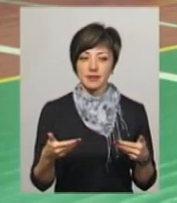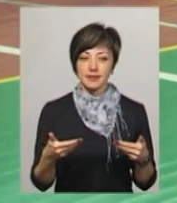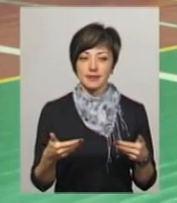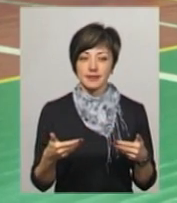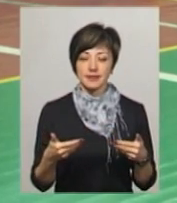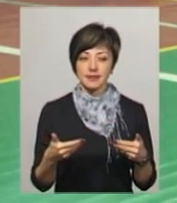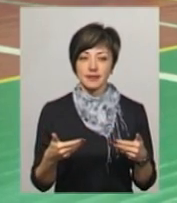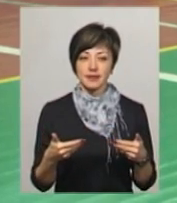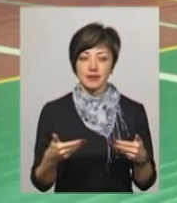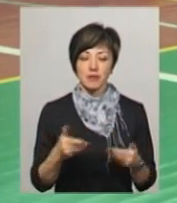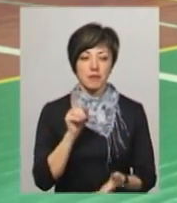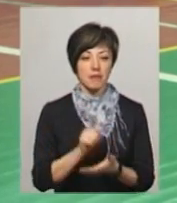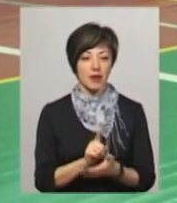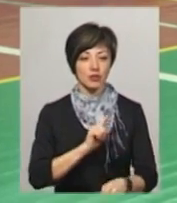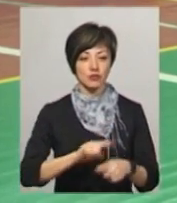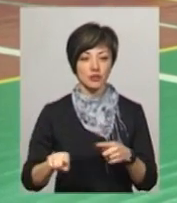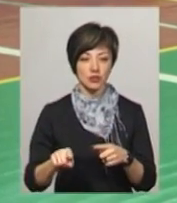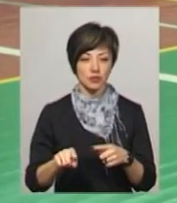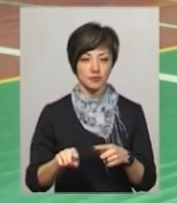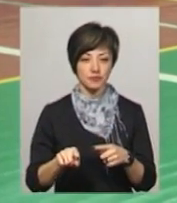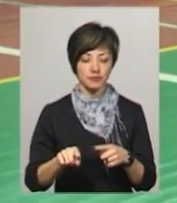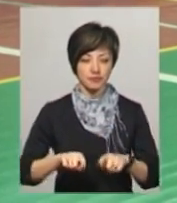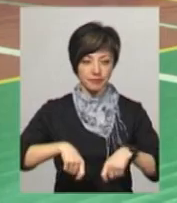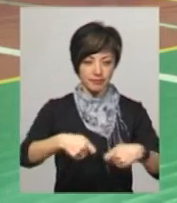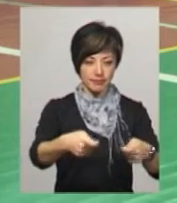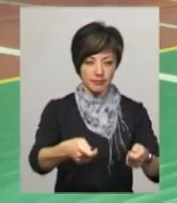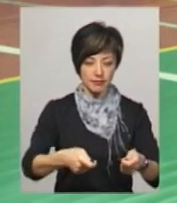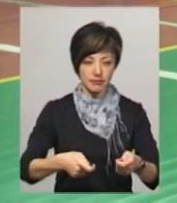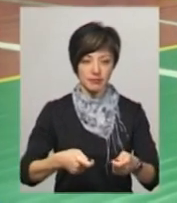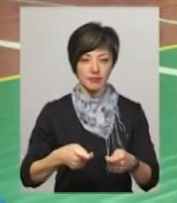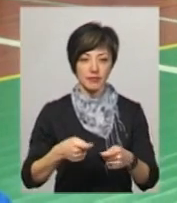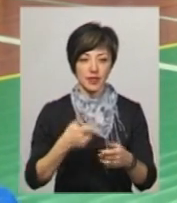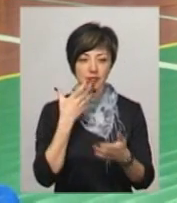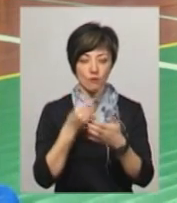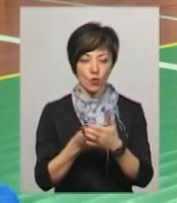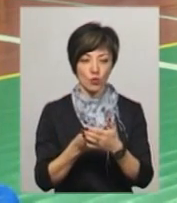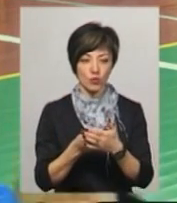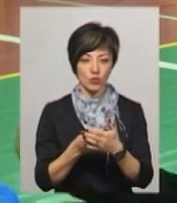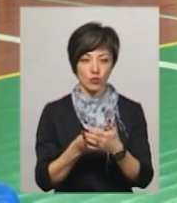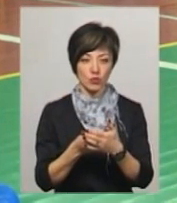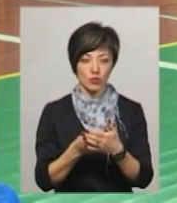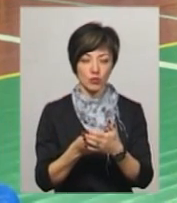Ми мали чим швидше занести палку своєму супернику,